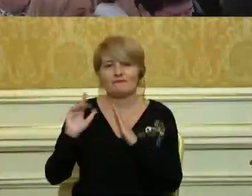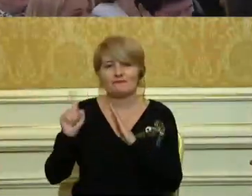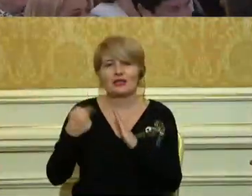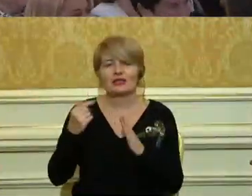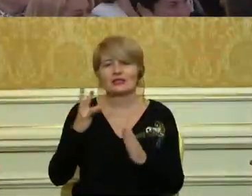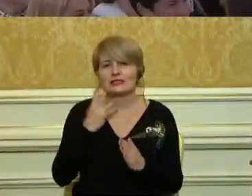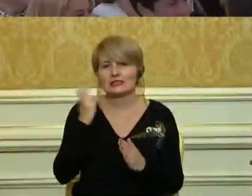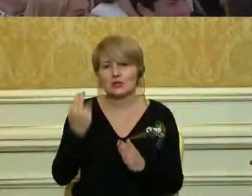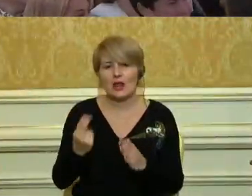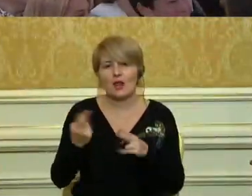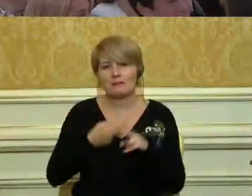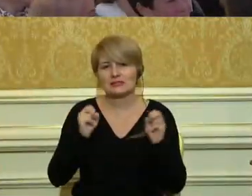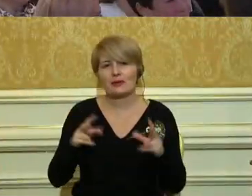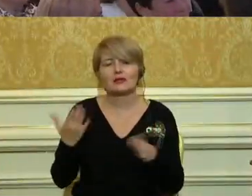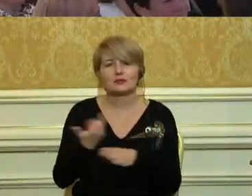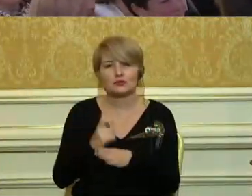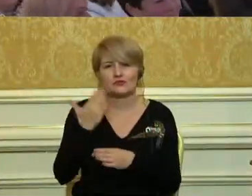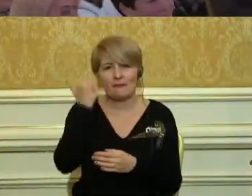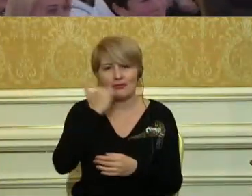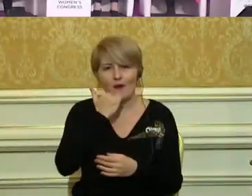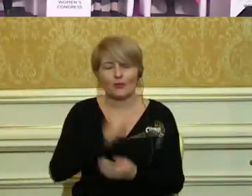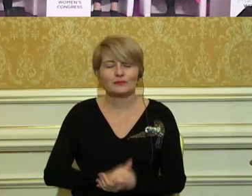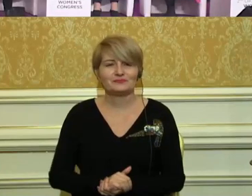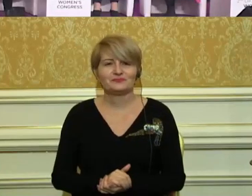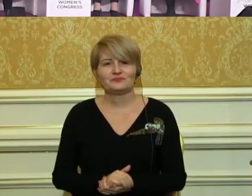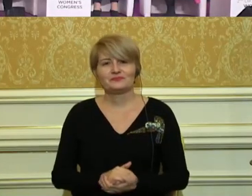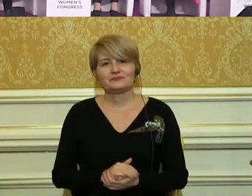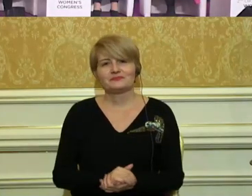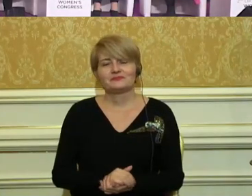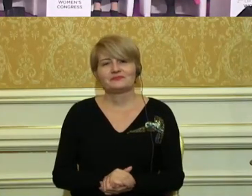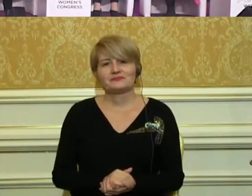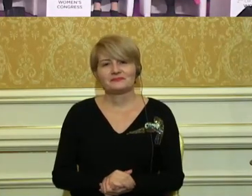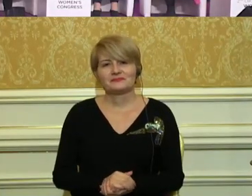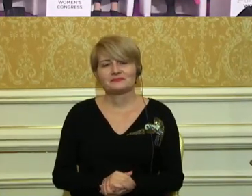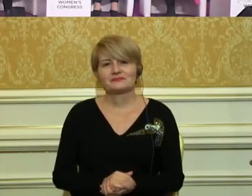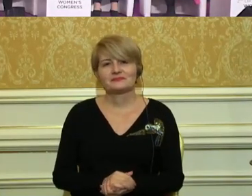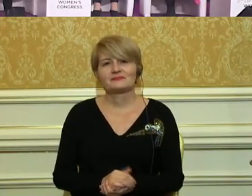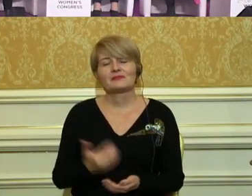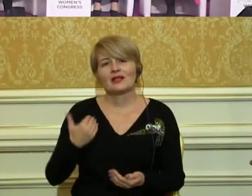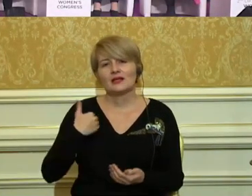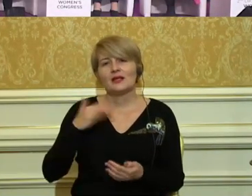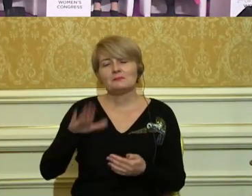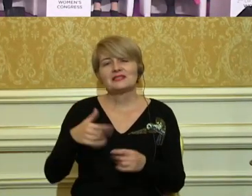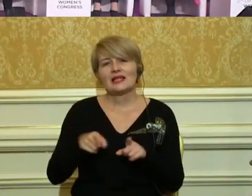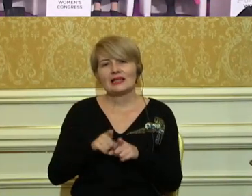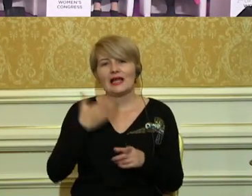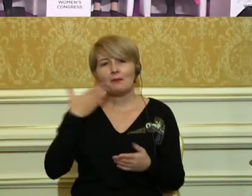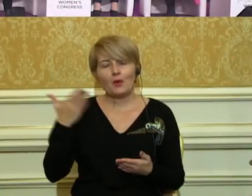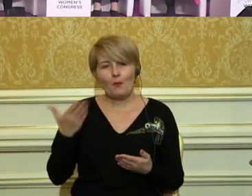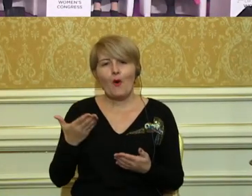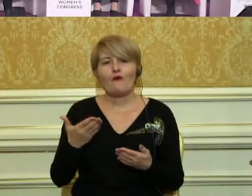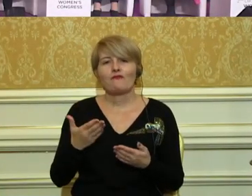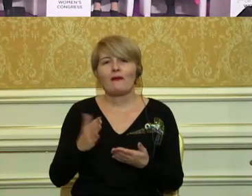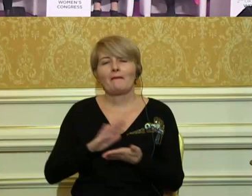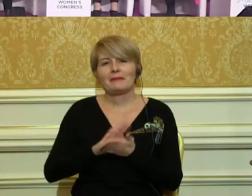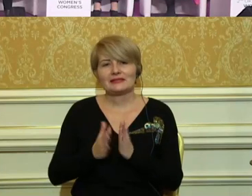Дуже дякуємо, пані Купер, за таку надихаючу промову. Я вам скажу, що... Thank you, Mrs.